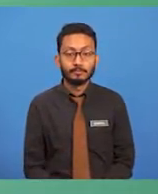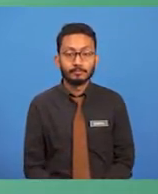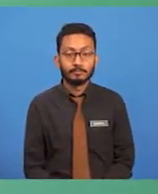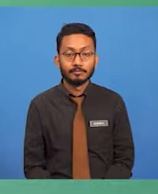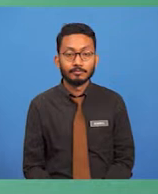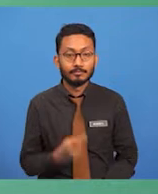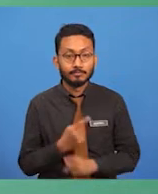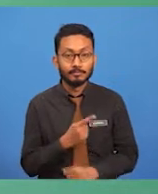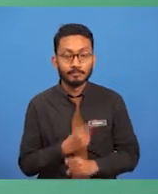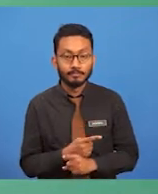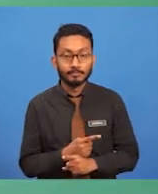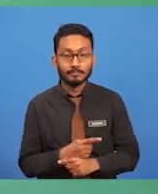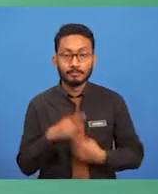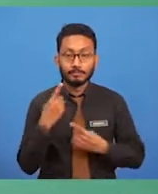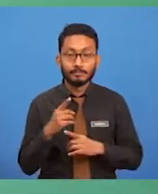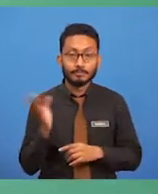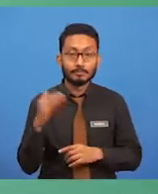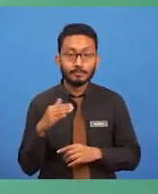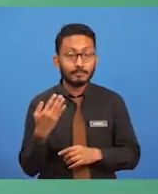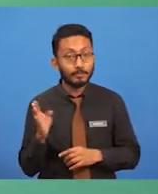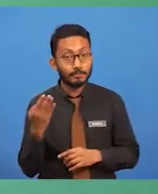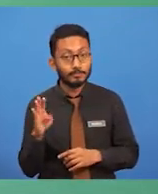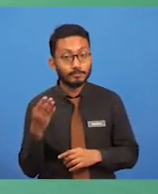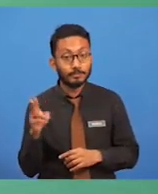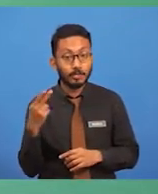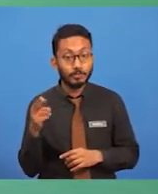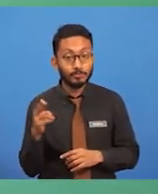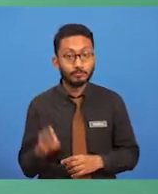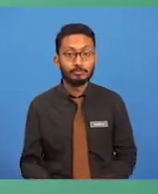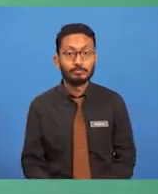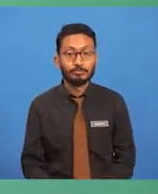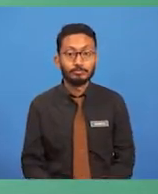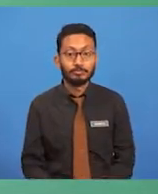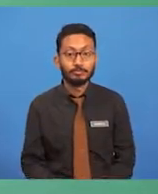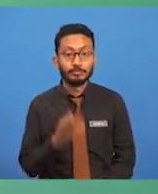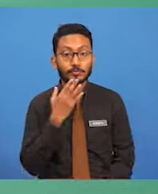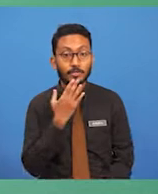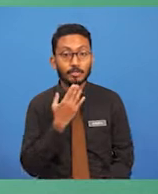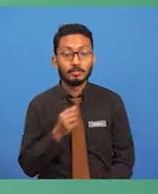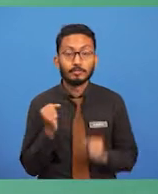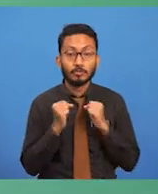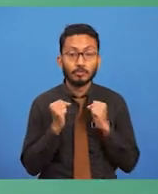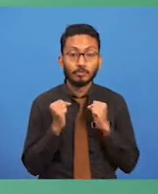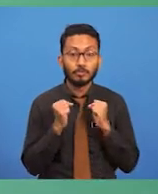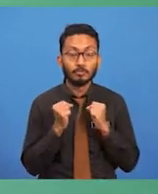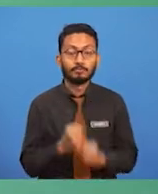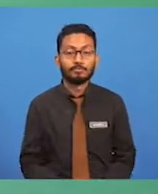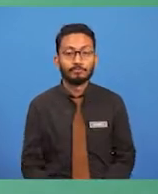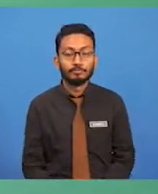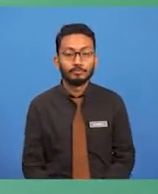Betul. Warna biru dan hijau merupakan warna yang